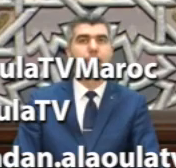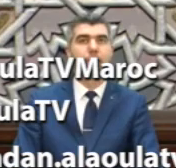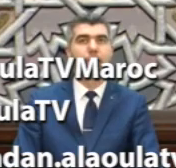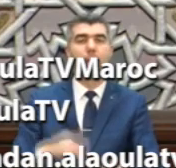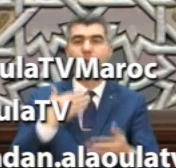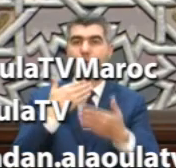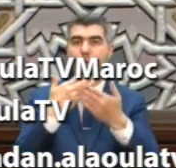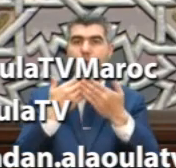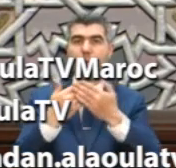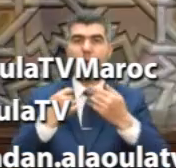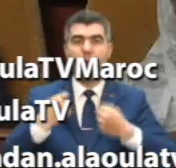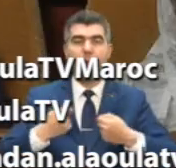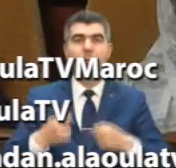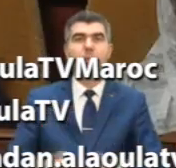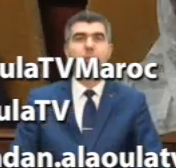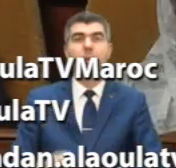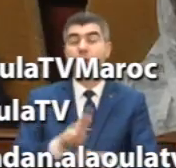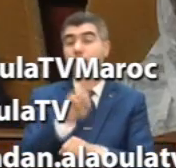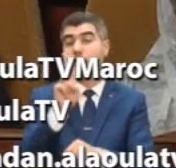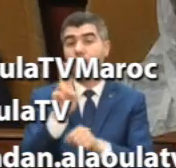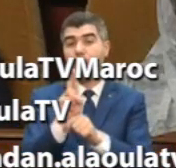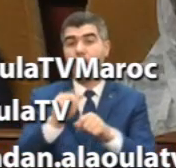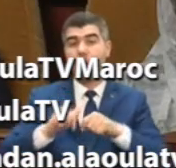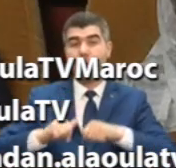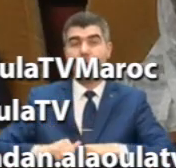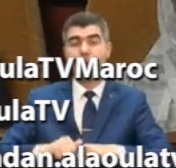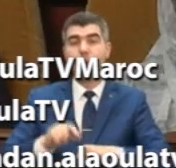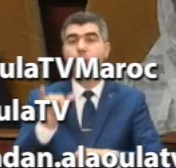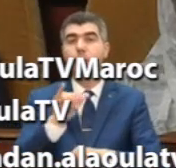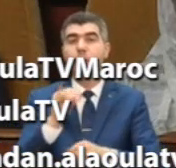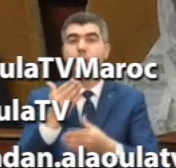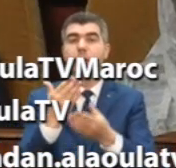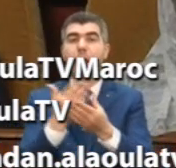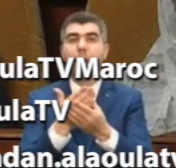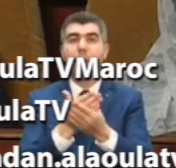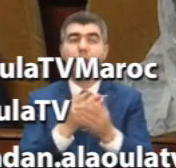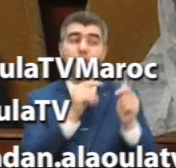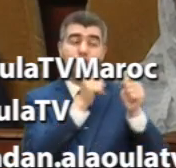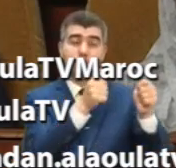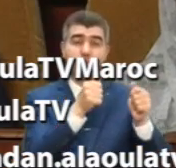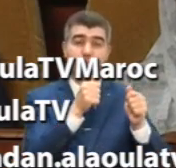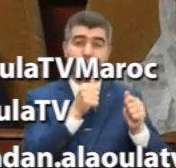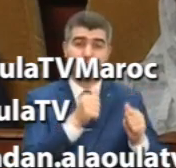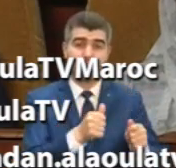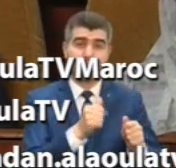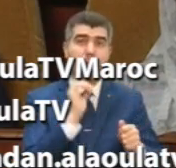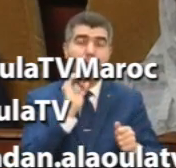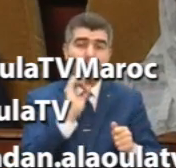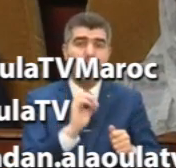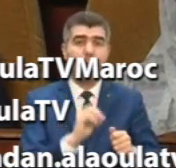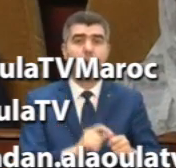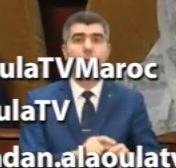شكرا سيدة الرئيسة. نسألكم سيدة الوزيرة عن أسباب عدم نشر نتائج هذه اللجان،